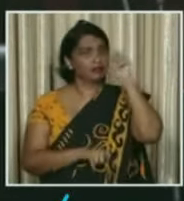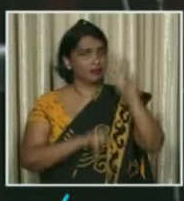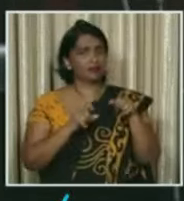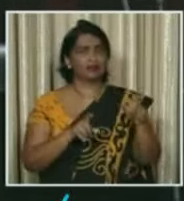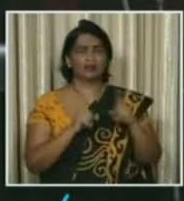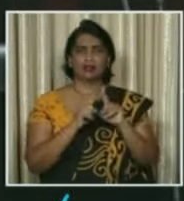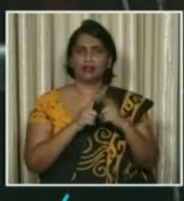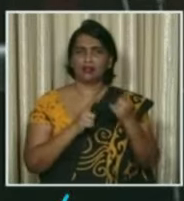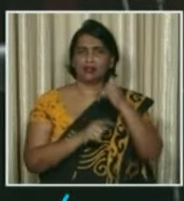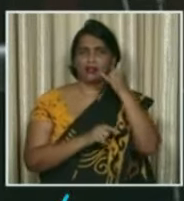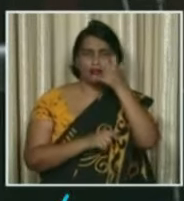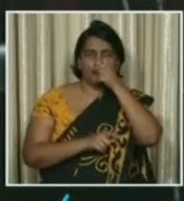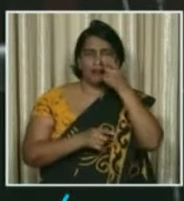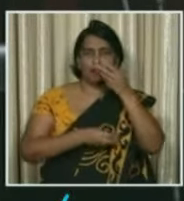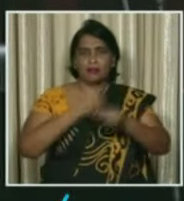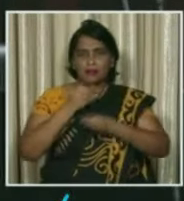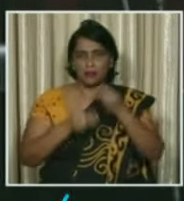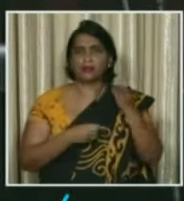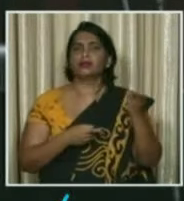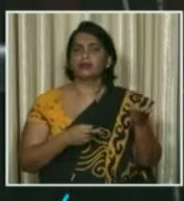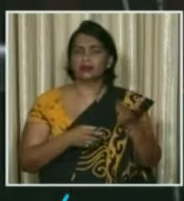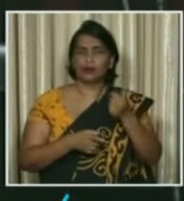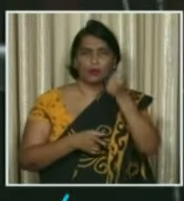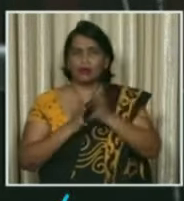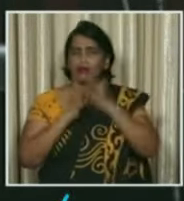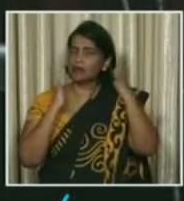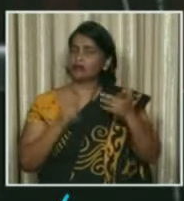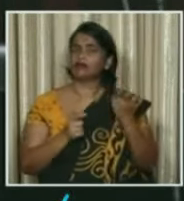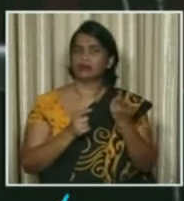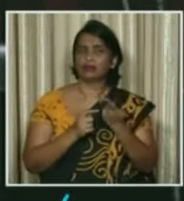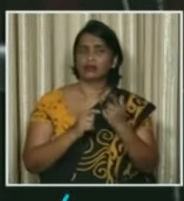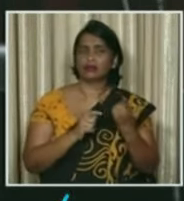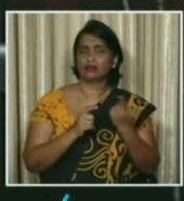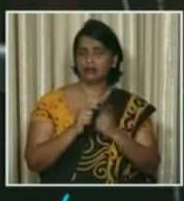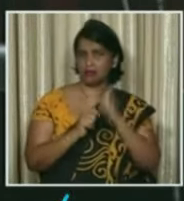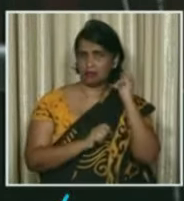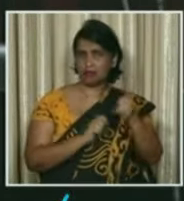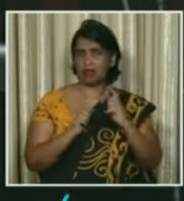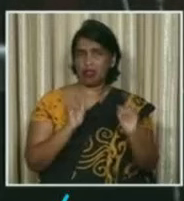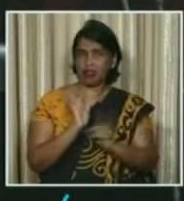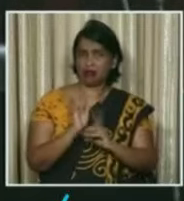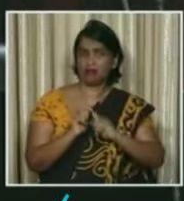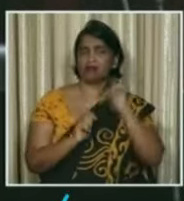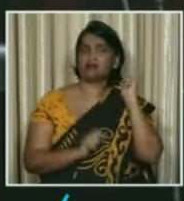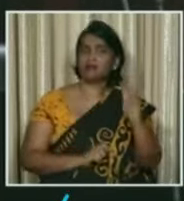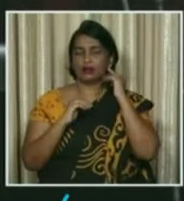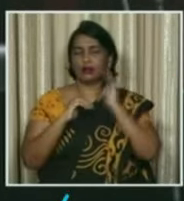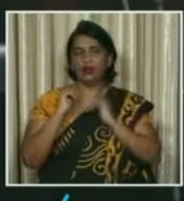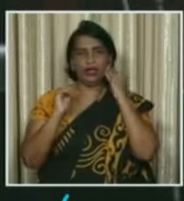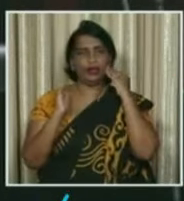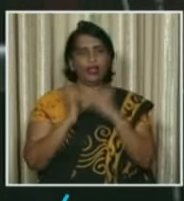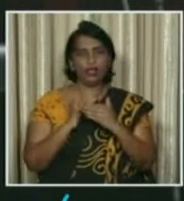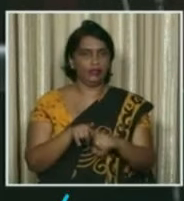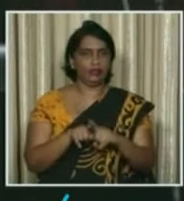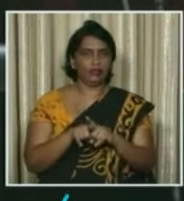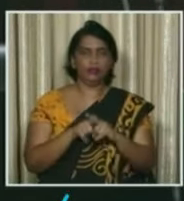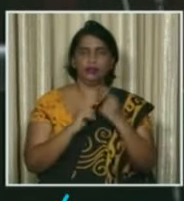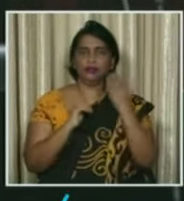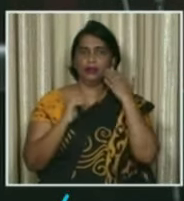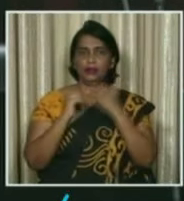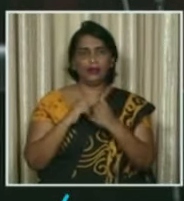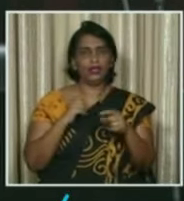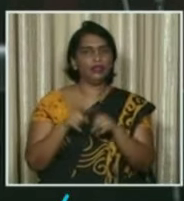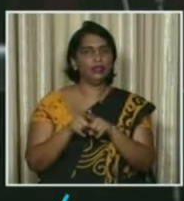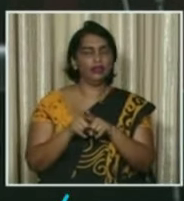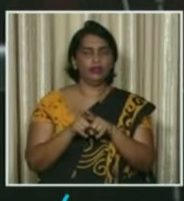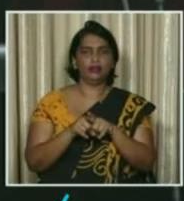විවිධ අයතා ගනුදෙනු කර දූෂණ විශාල වශයෙන් සිද්ධ වෙන මුදල් ලක්ෂ ගණන් ගෙවන්න හදනවා මේ මිනිස්සු යම් යම් දේවල් කරන්නේ. මිනිස්සේ රටට විදේශ විනිමය